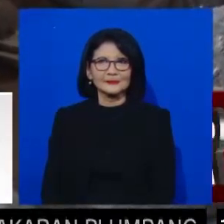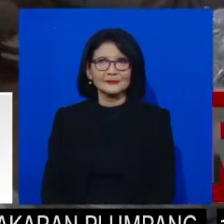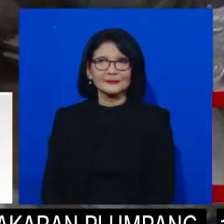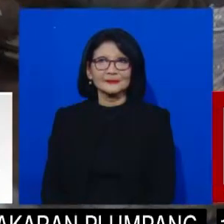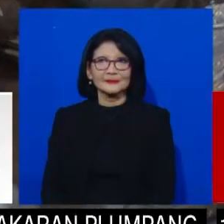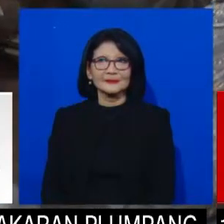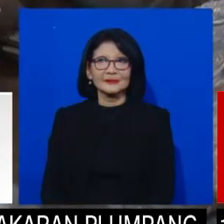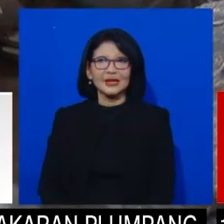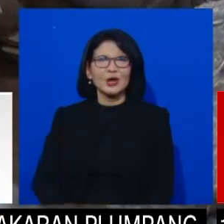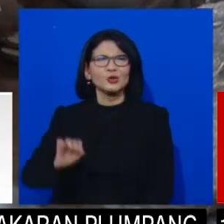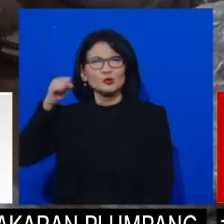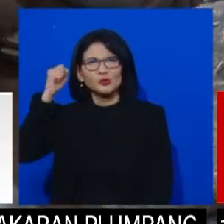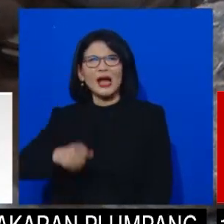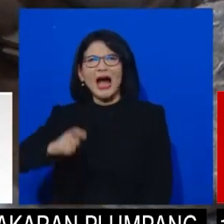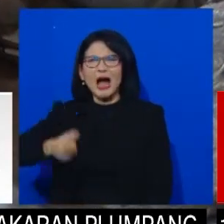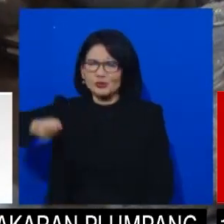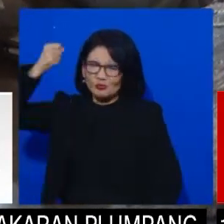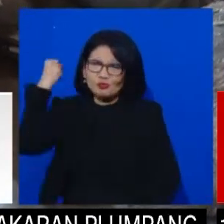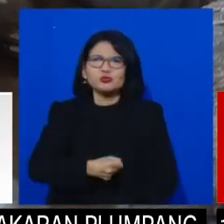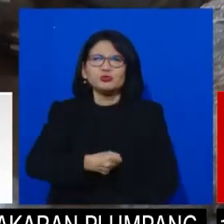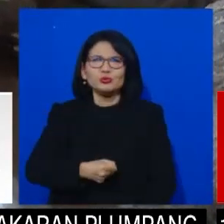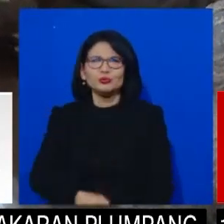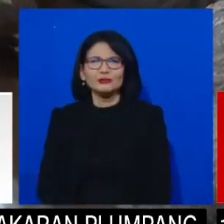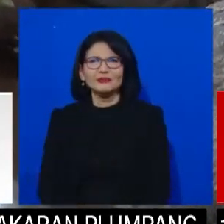Wah, gak bisa, harus kenceng ini mas, kuat tenaga ini.